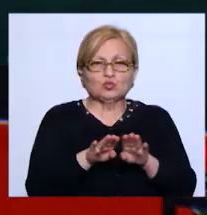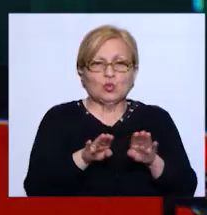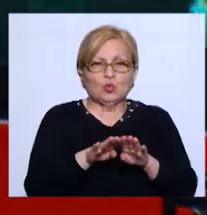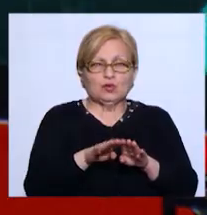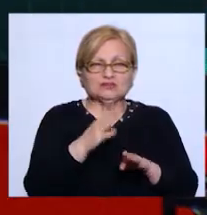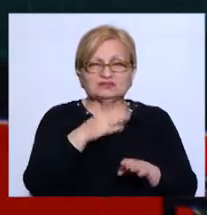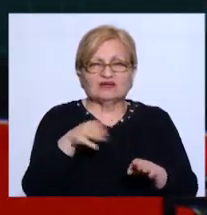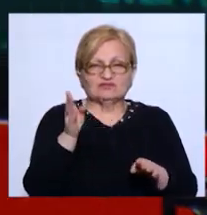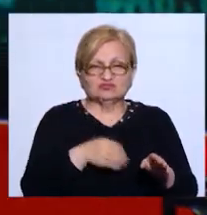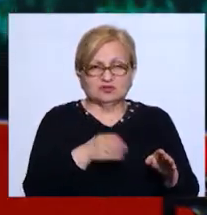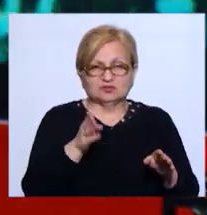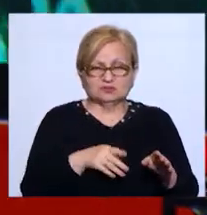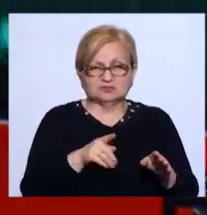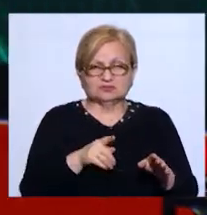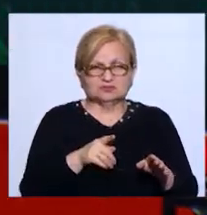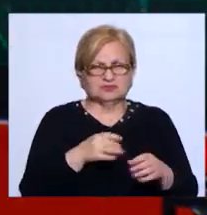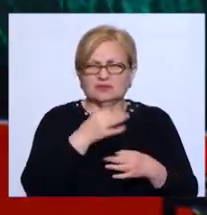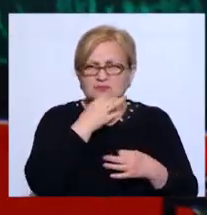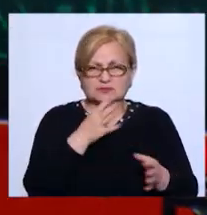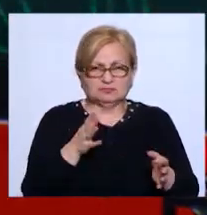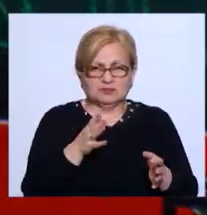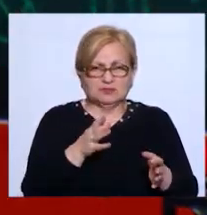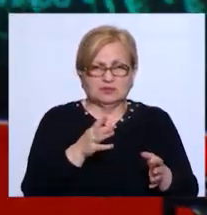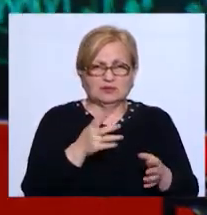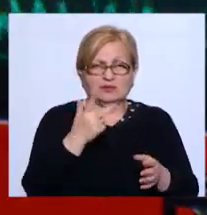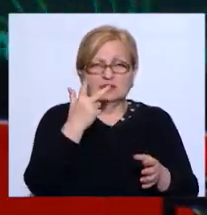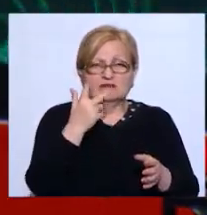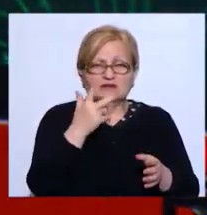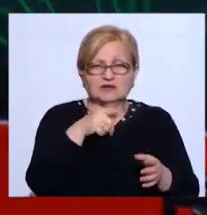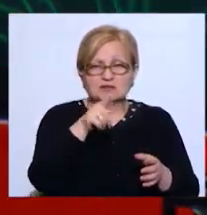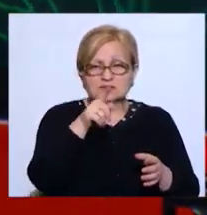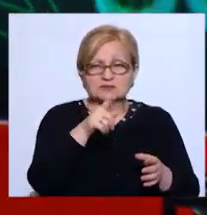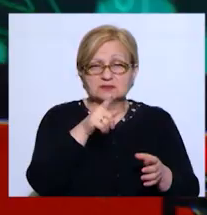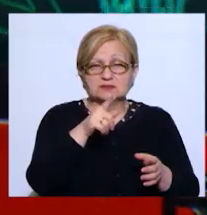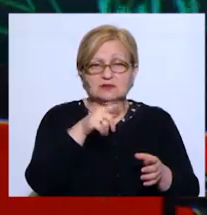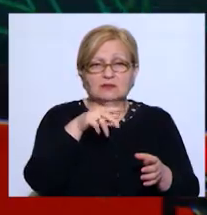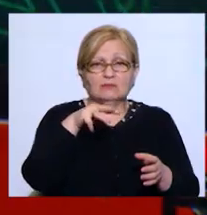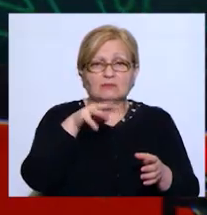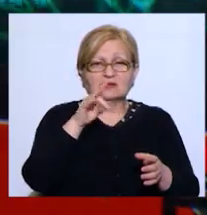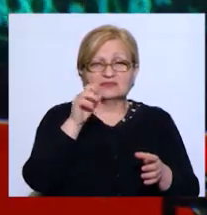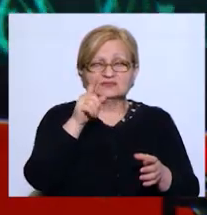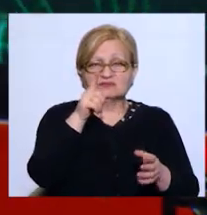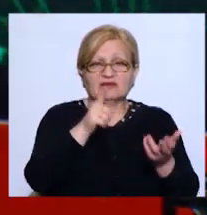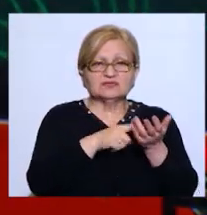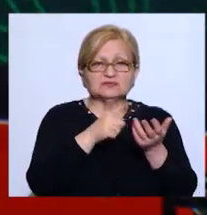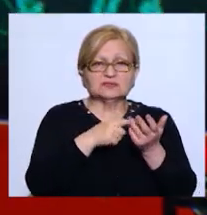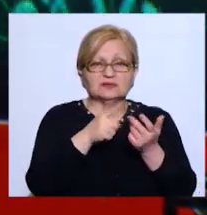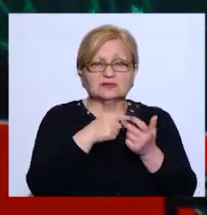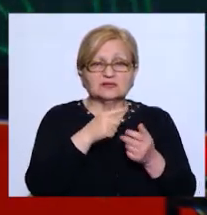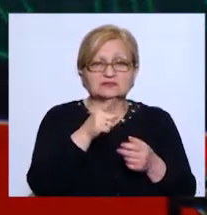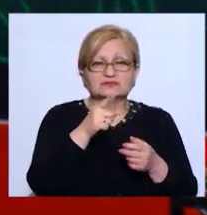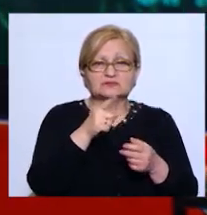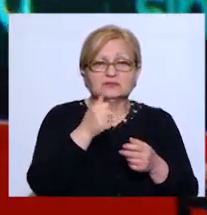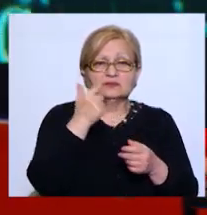გაიჭრა რაღაც, ხაჭაპური თუნდაც, სამი მრიცხველი, რომელიც ზემოთ წერია,